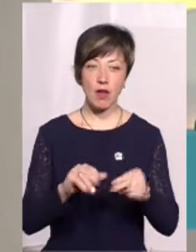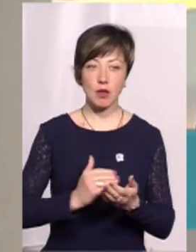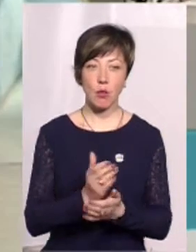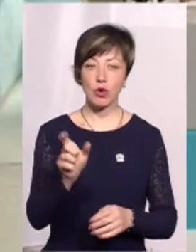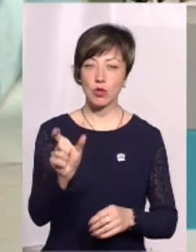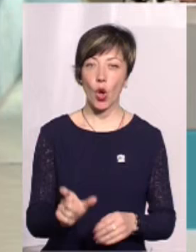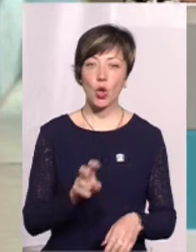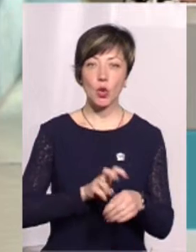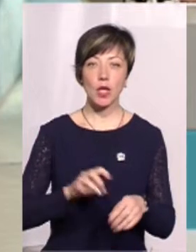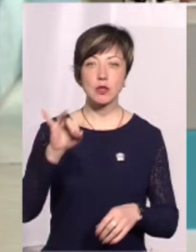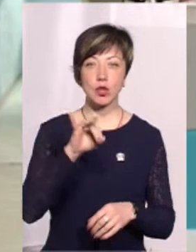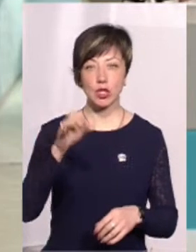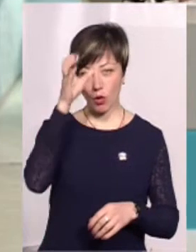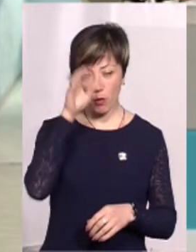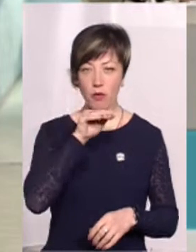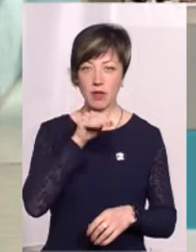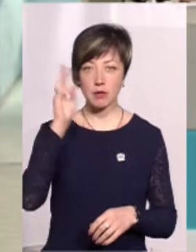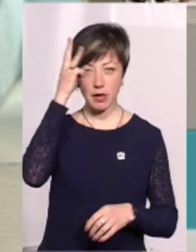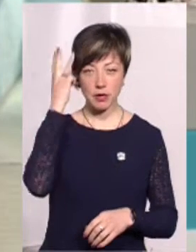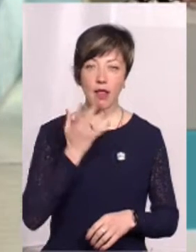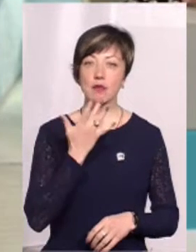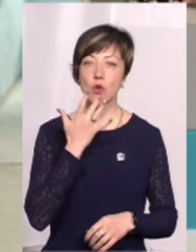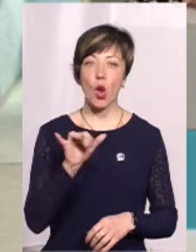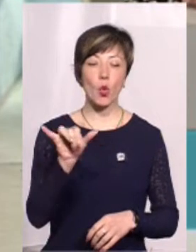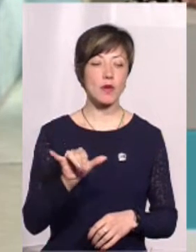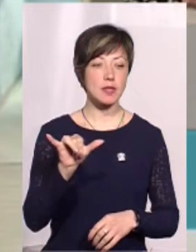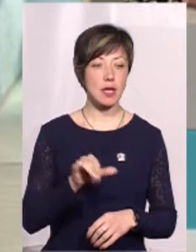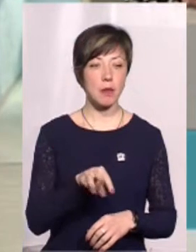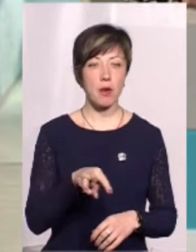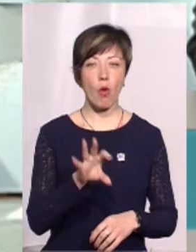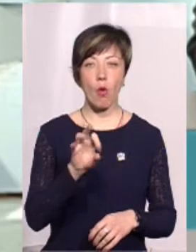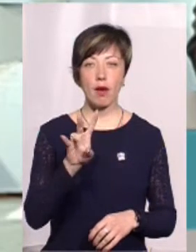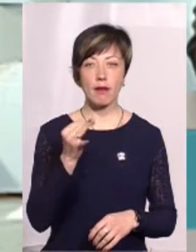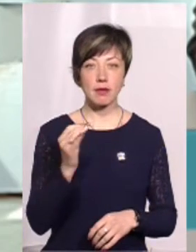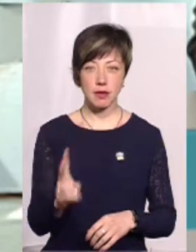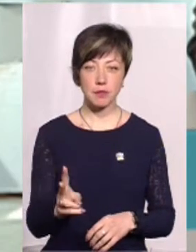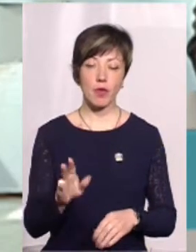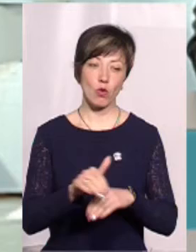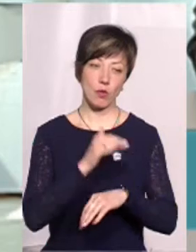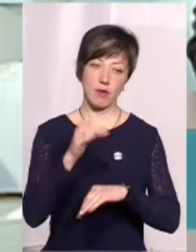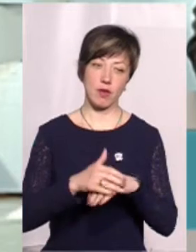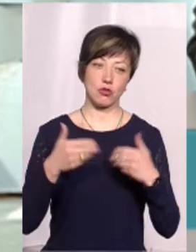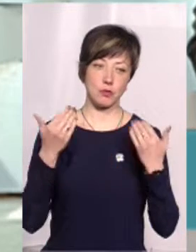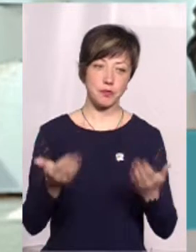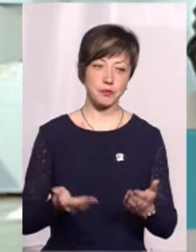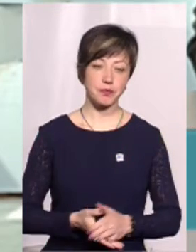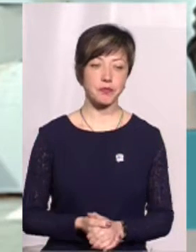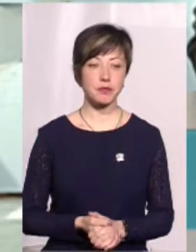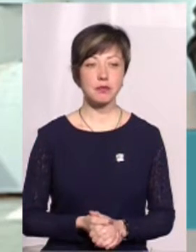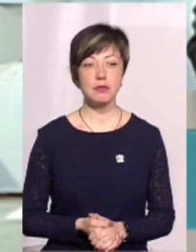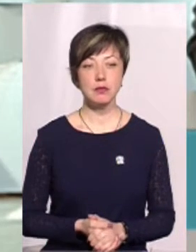політолога, доктора історичних наук, професора Хмельницького національного університету Миколу Олійника. Добрий вечір, панове. Добрий